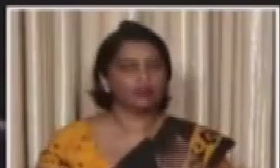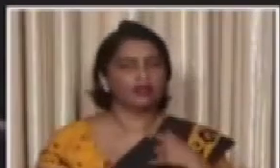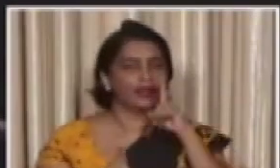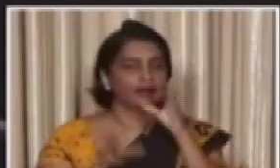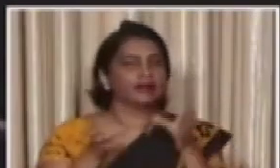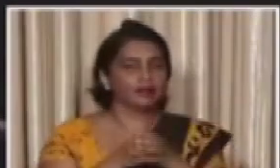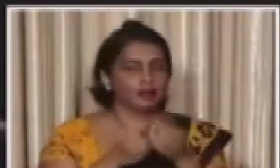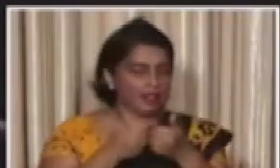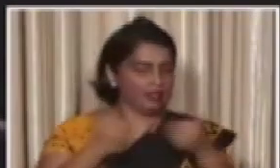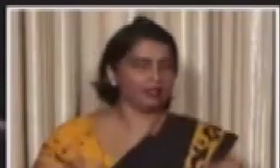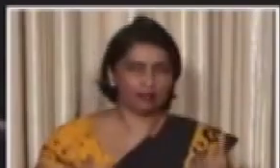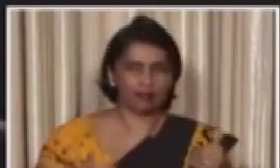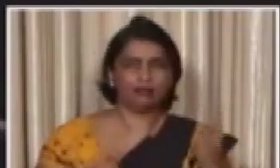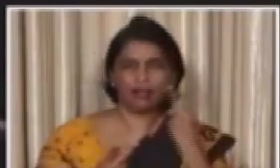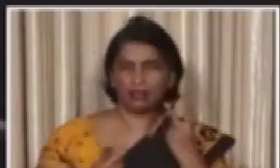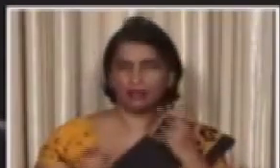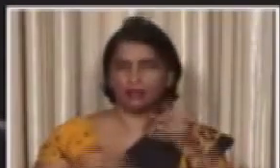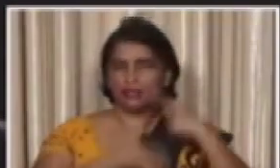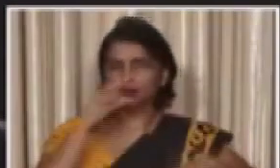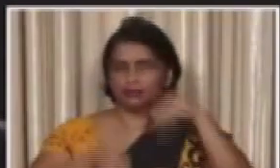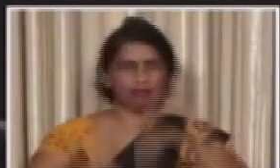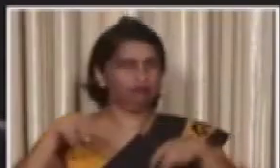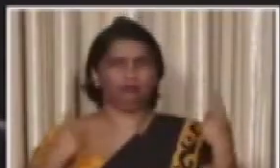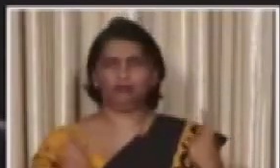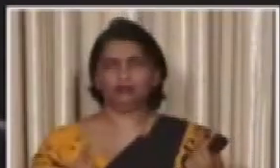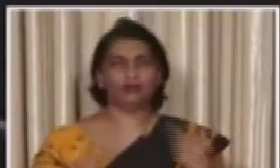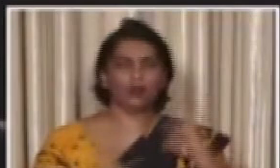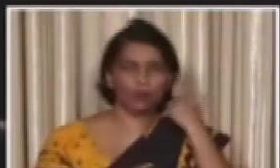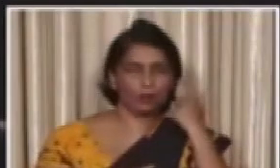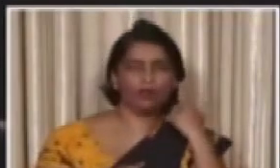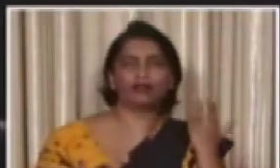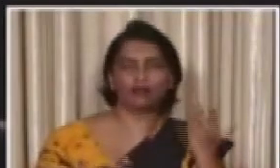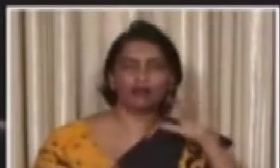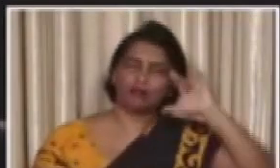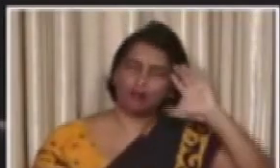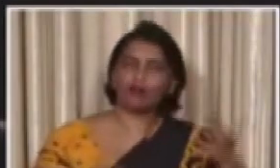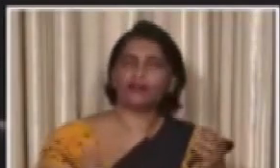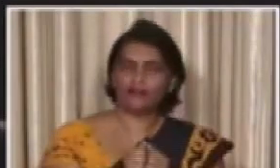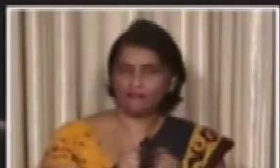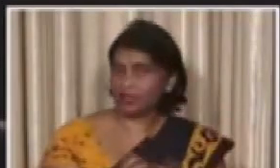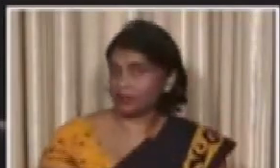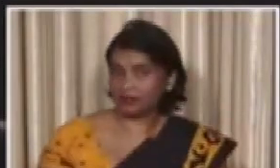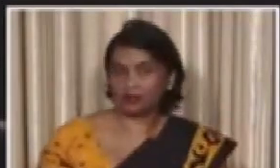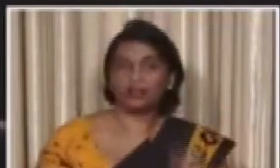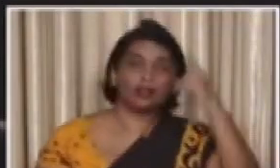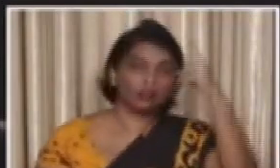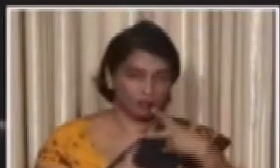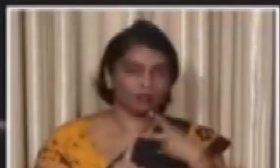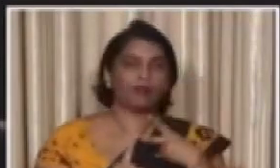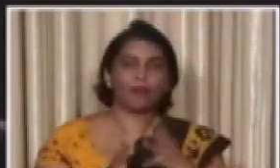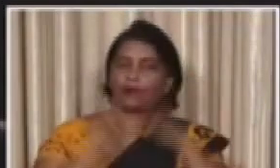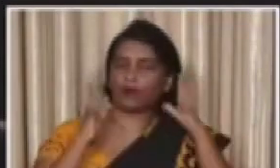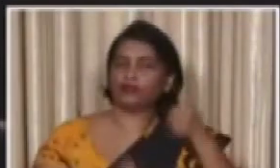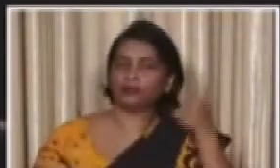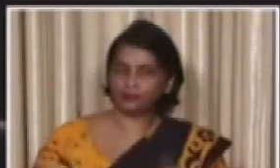කඳවුර දෙකට බෙදිලා දෙන්නෙක් තරග කරනවා කියන්නේ දැන දැනම කරන ඔල මොට්ටර වැඩක් නොවේද? දෙවනි කාරණේ ගොඩාක්